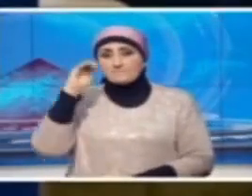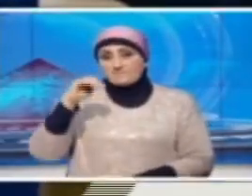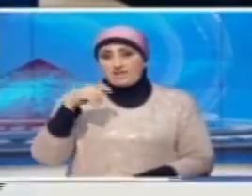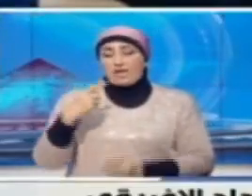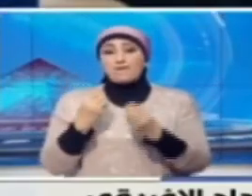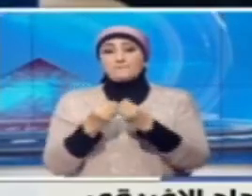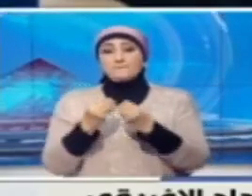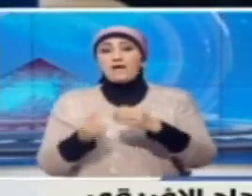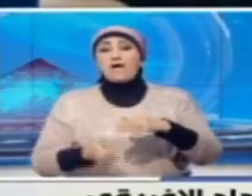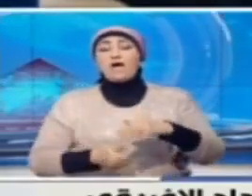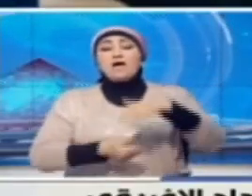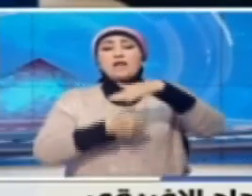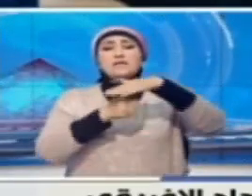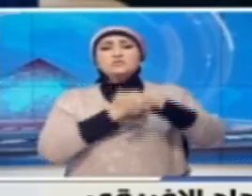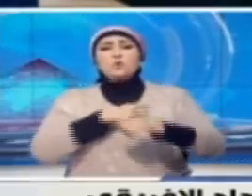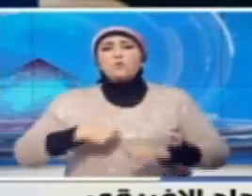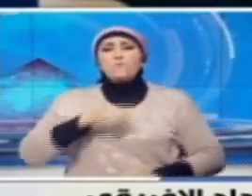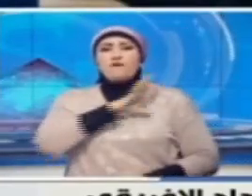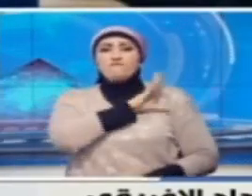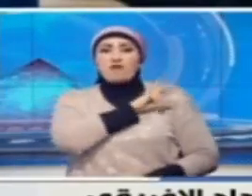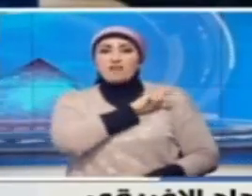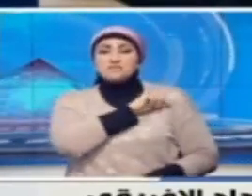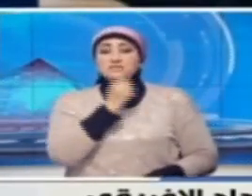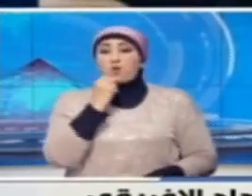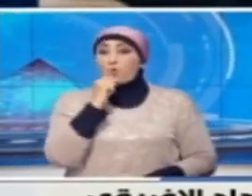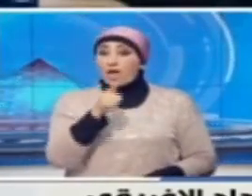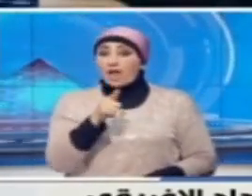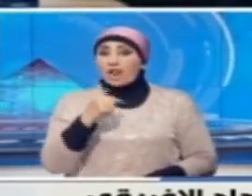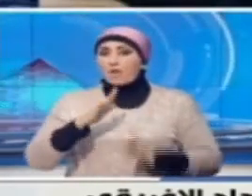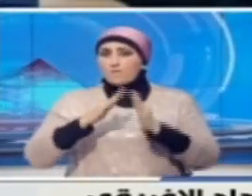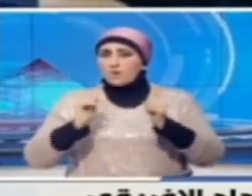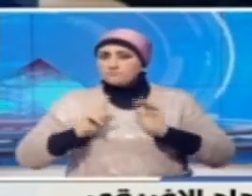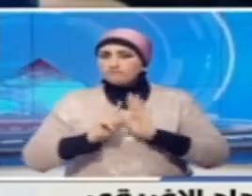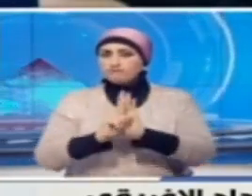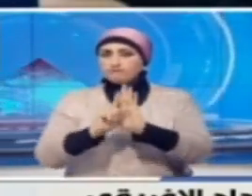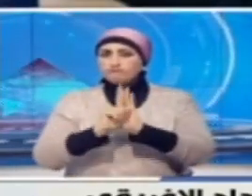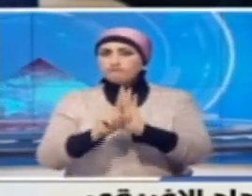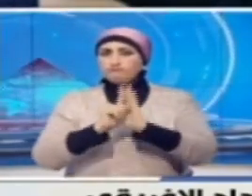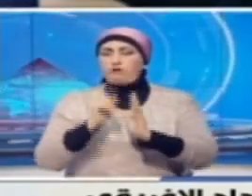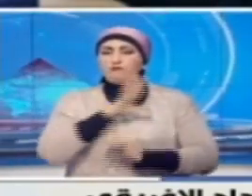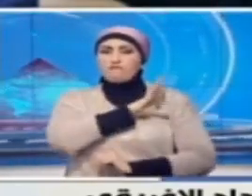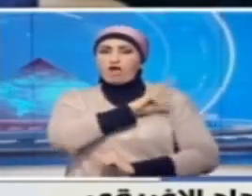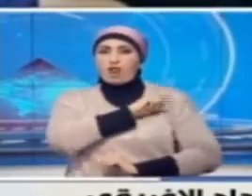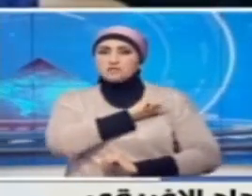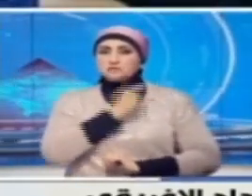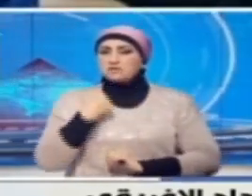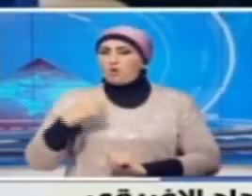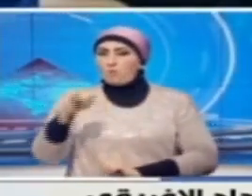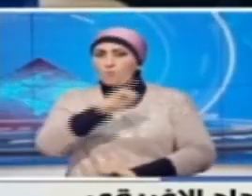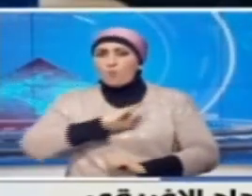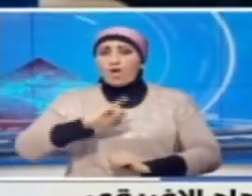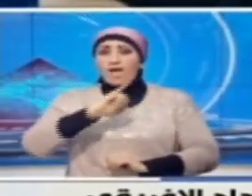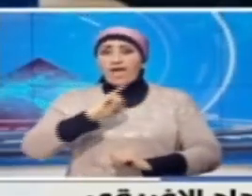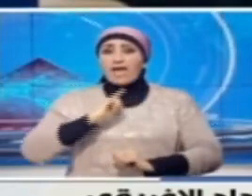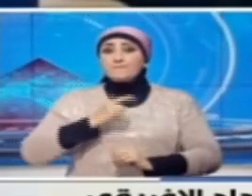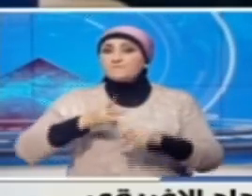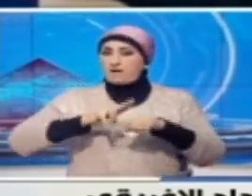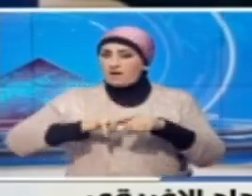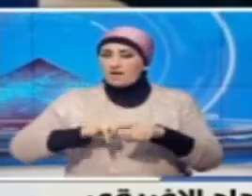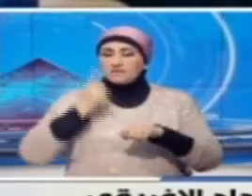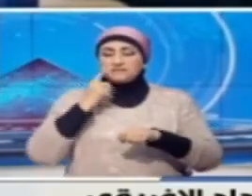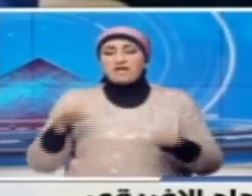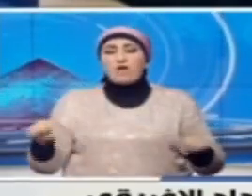الفلسطيني. وخلال اللقاء أكد شكري موقف مصر الداعمة للقضية الفلسطينية وأهمية تهيئة المناخ